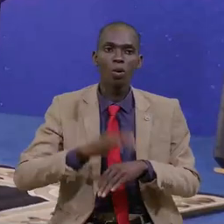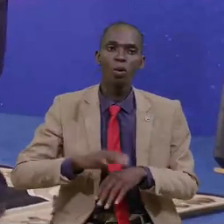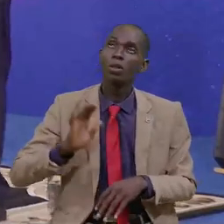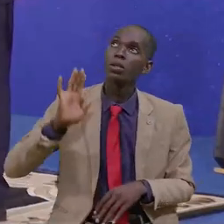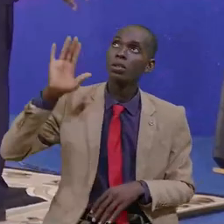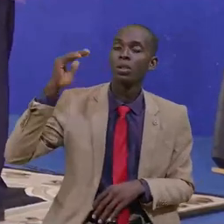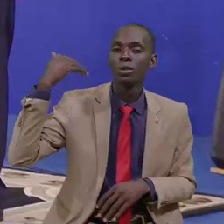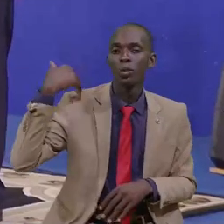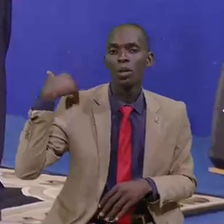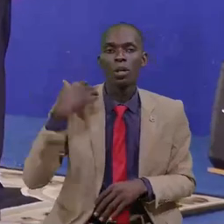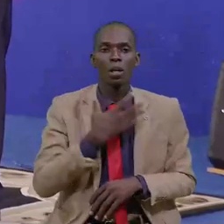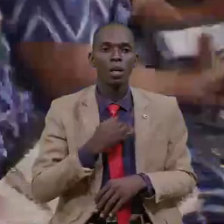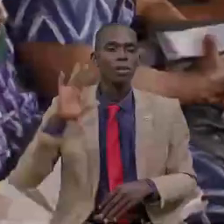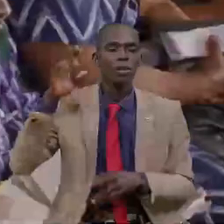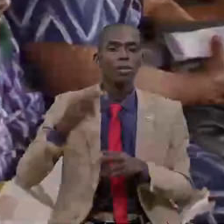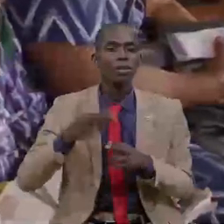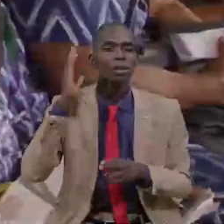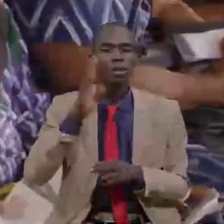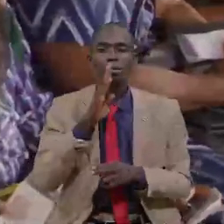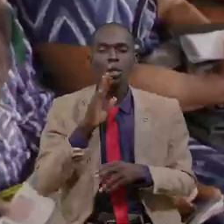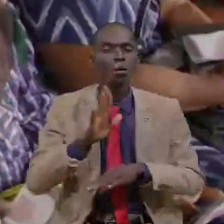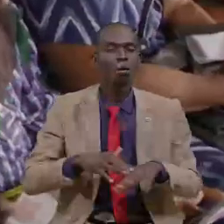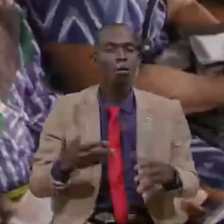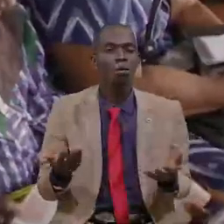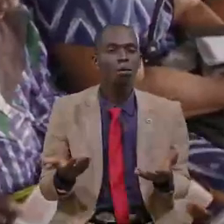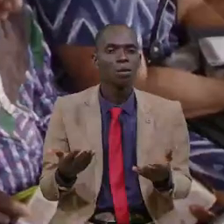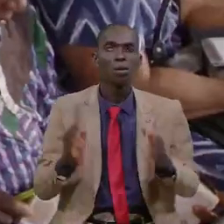On l'appellera admirable.